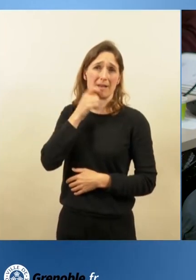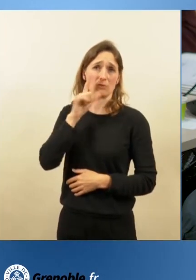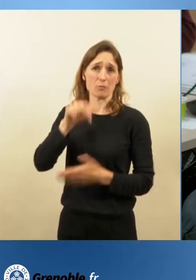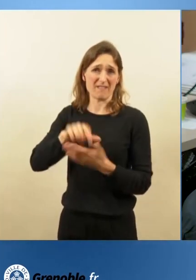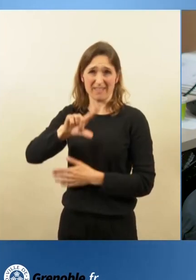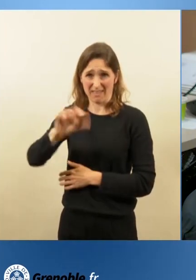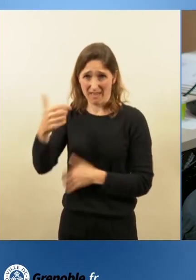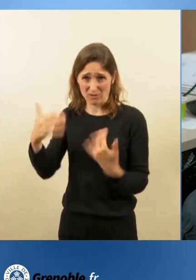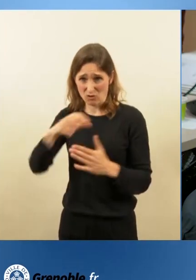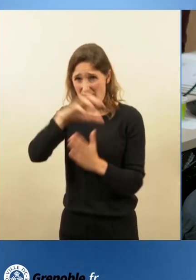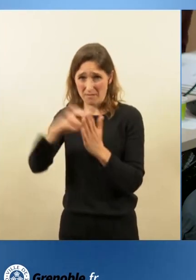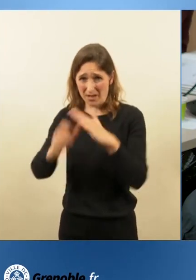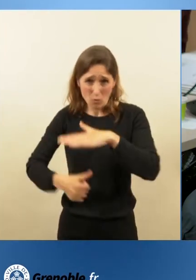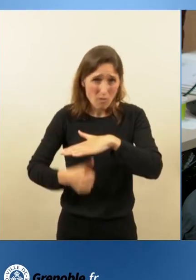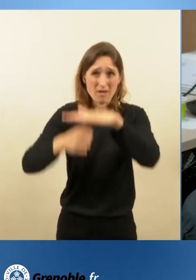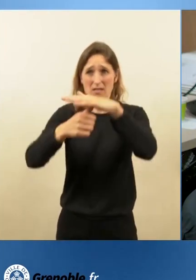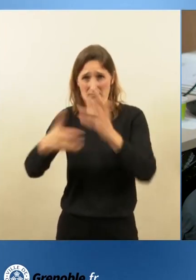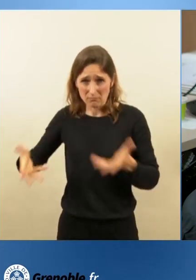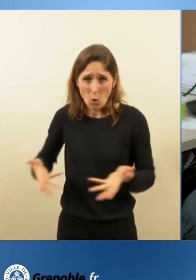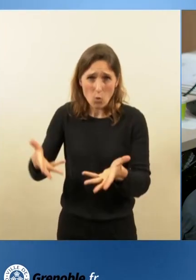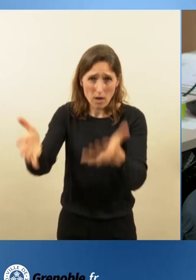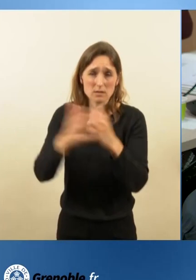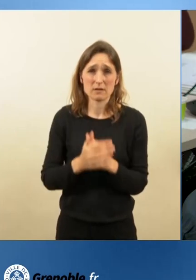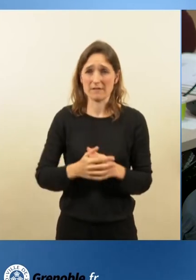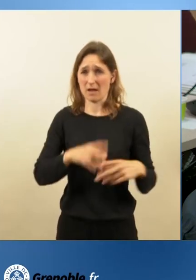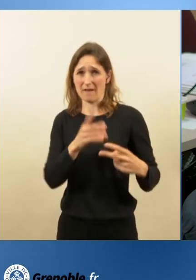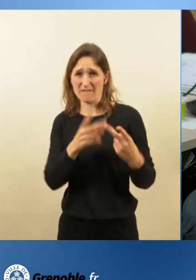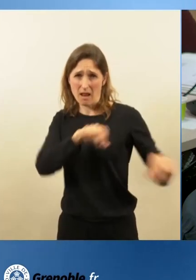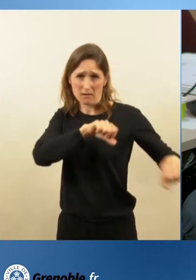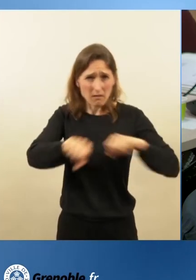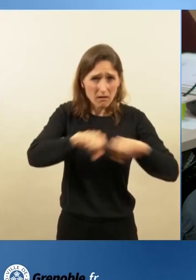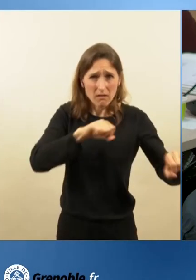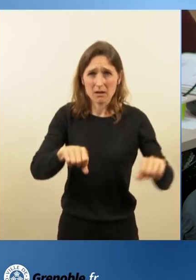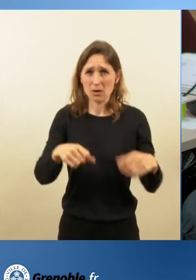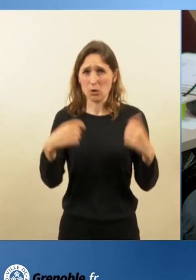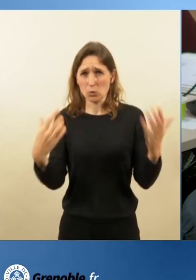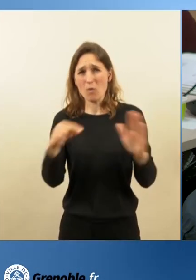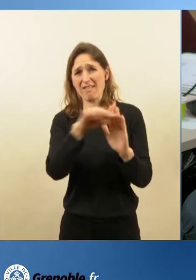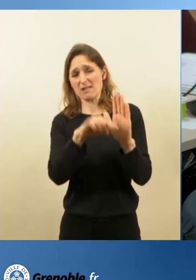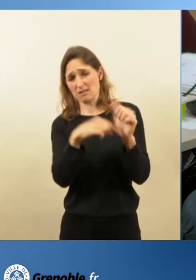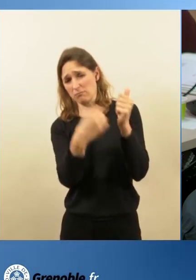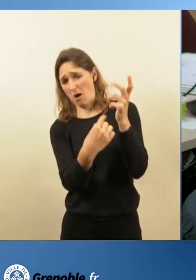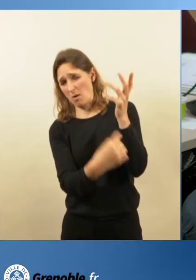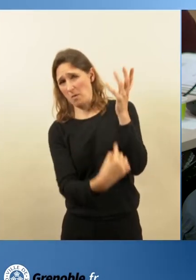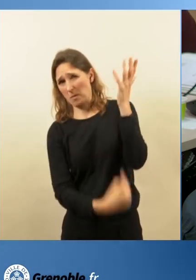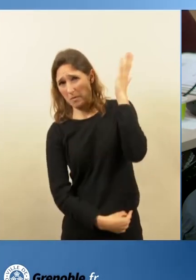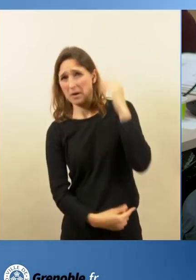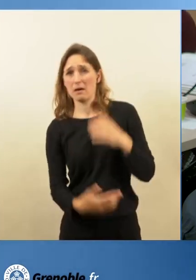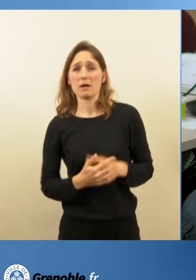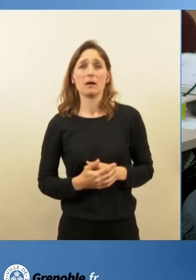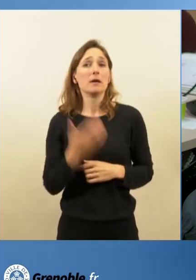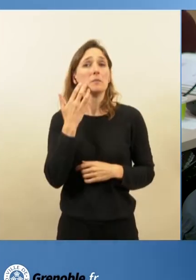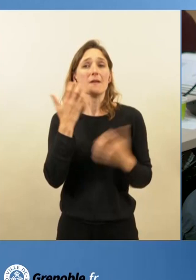délibérations cadres ou toutes les actions que mène la ville fait la ville ont été bien listés donc si vous souhaitez